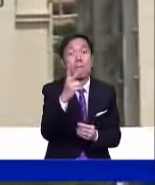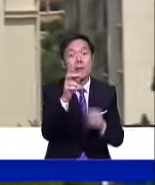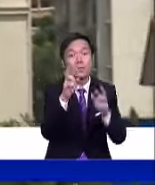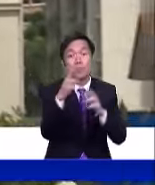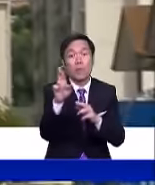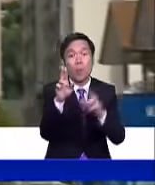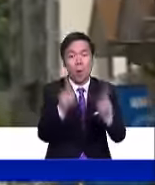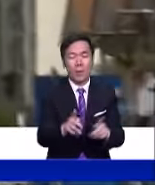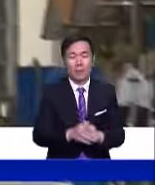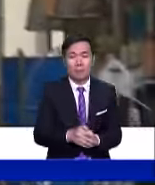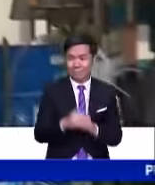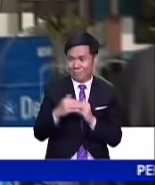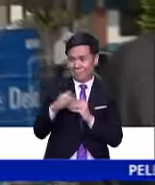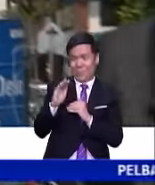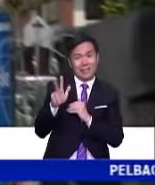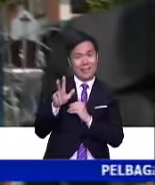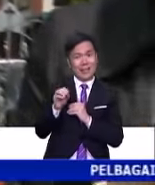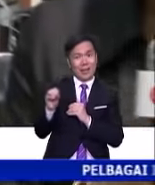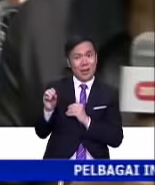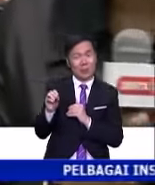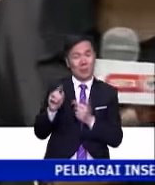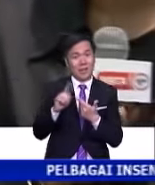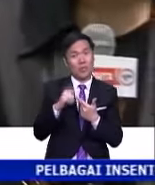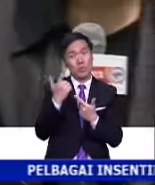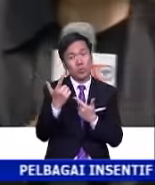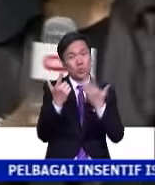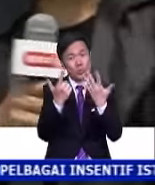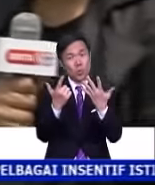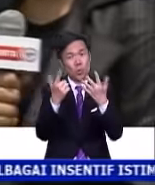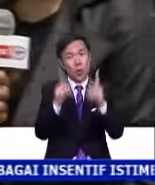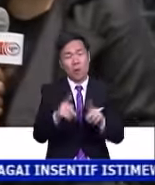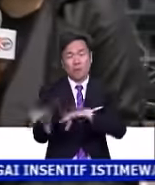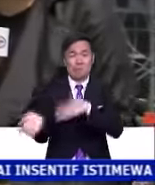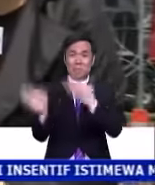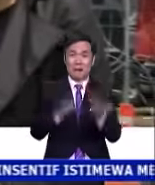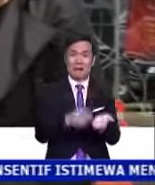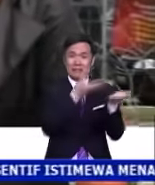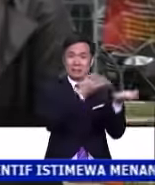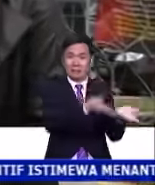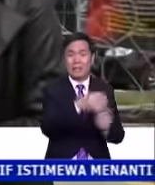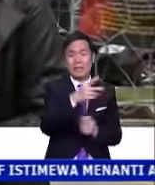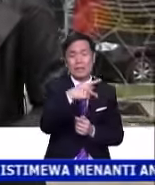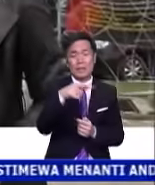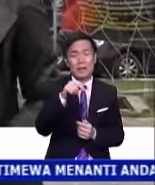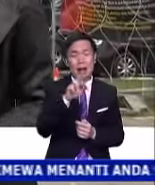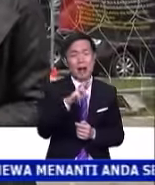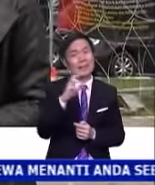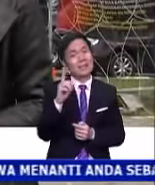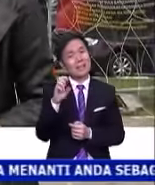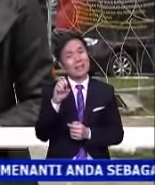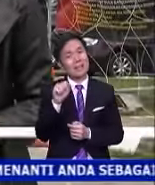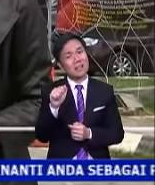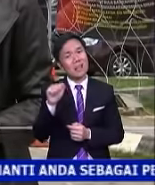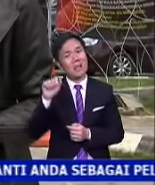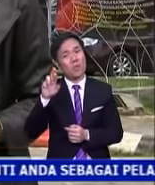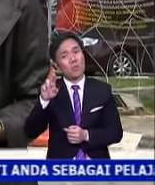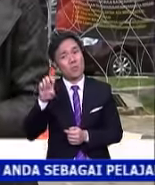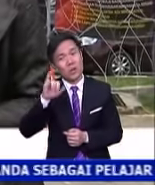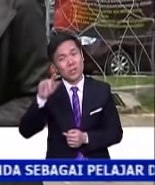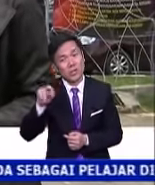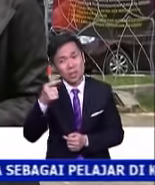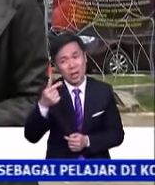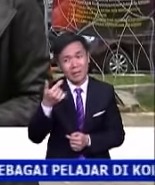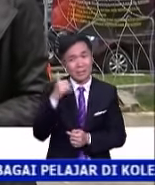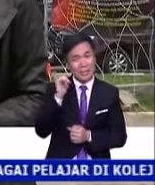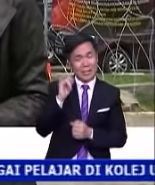Berikutan 300 kes dan 7 angka kematian telah direkodkan di Perumahan Awam Desa Rejang Setapak Kuala Lumpur ini